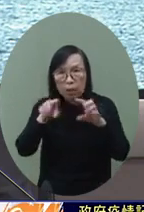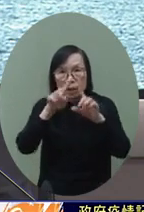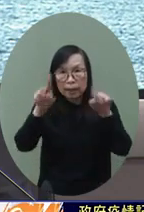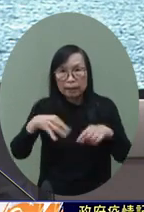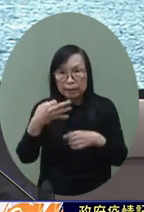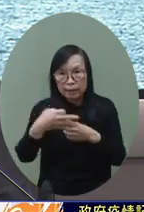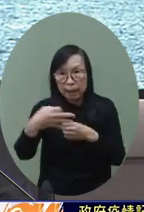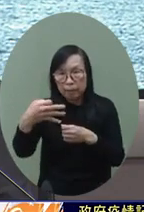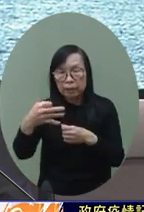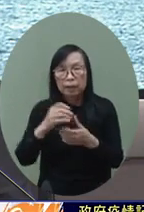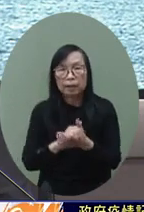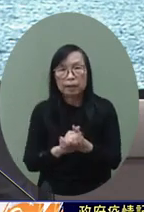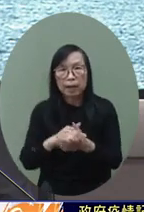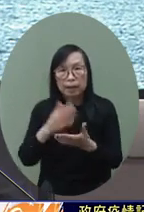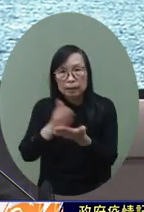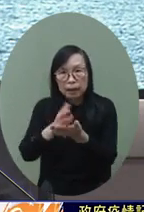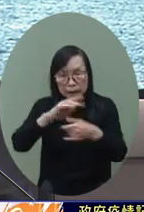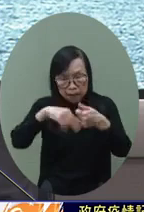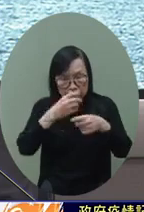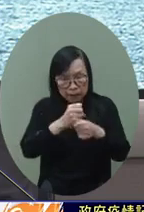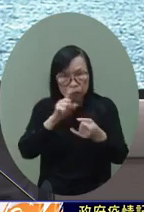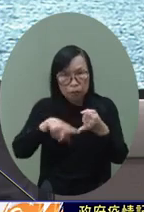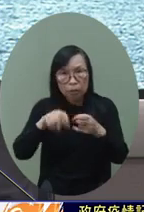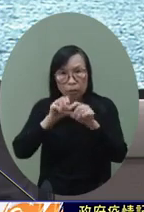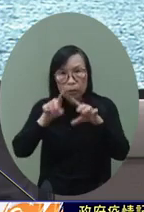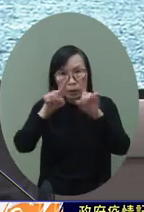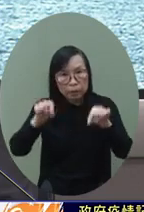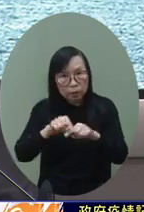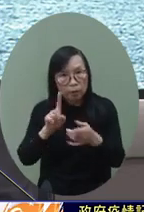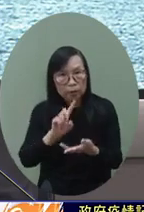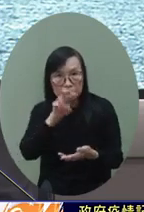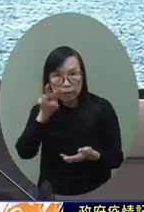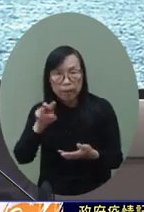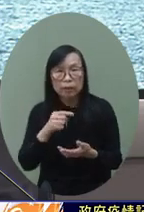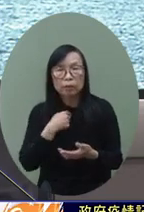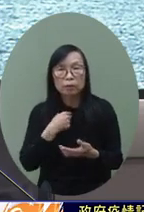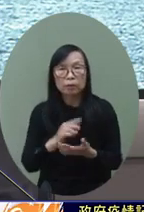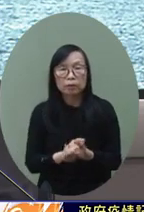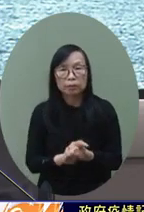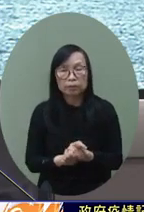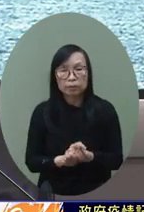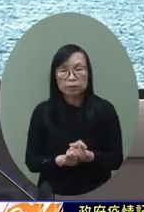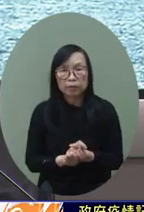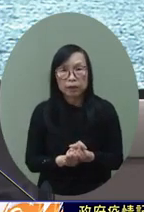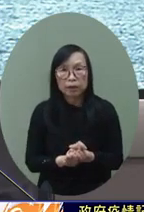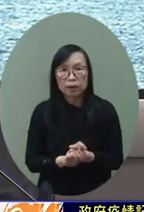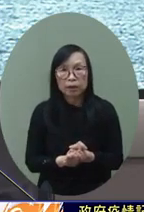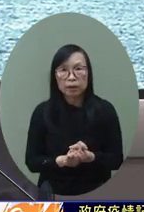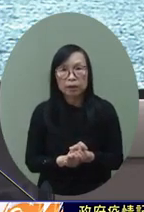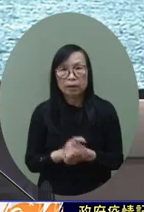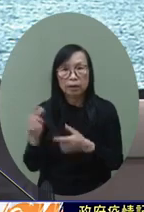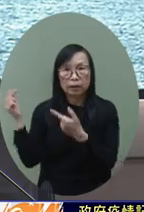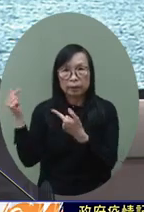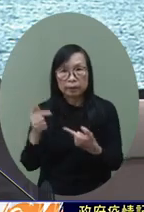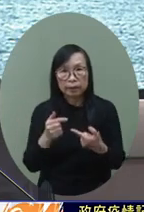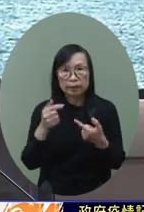嘅即係測試嘅結果啦。咁所以我覺得就需要等咯。咁亦都會有繼續緊